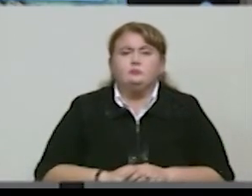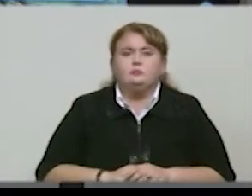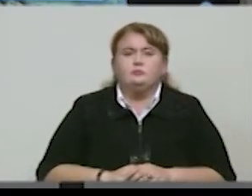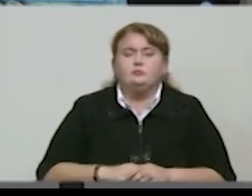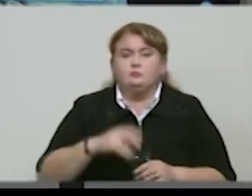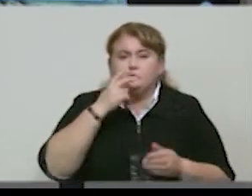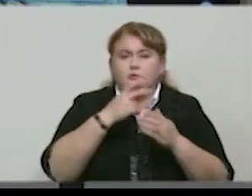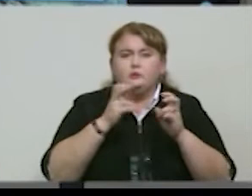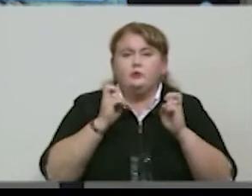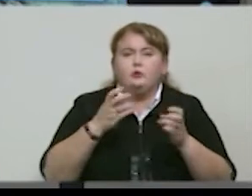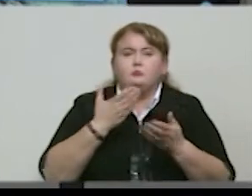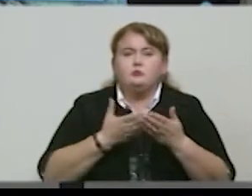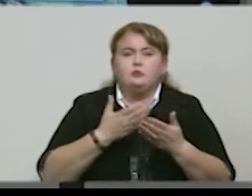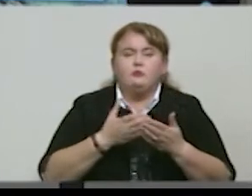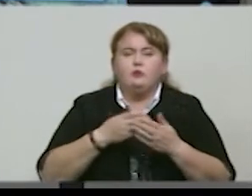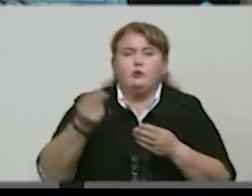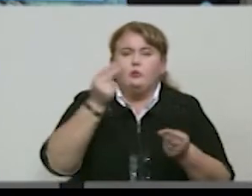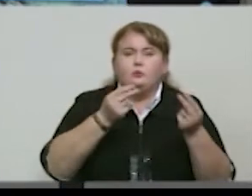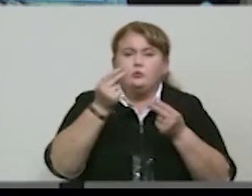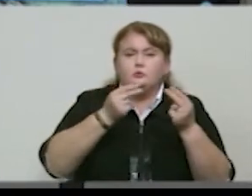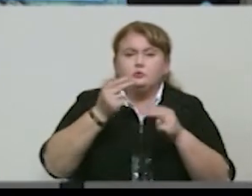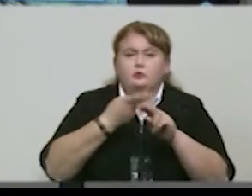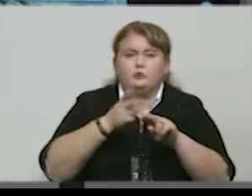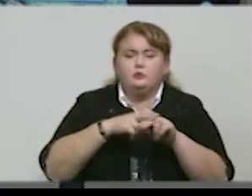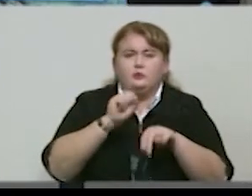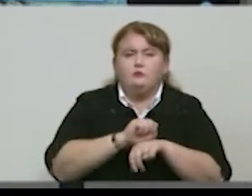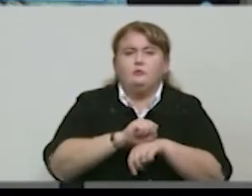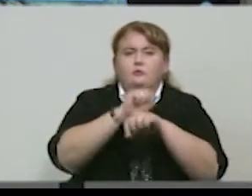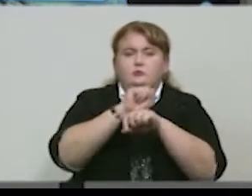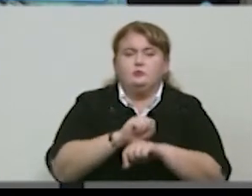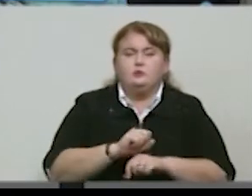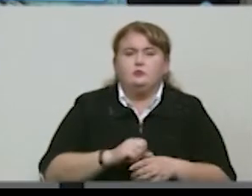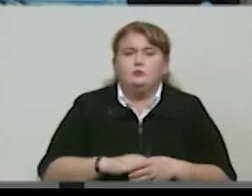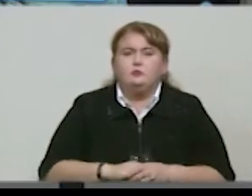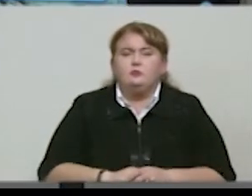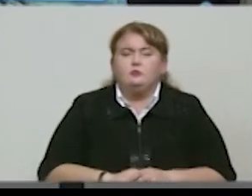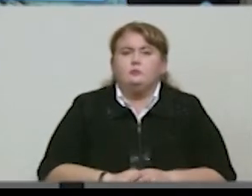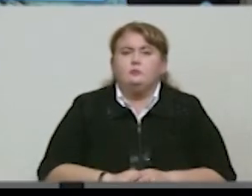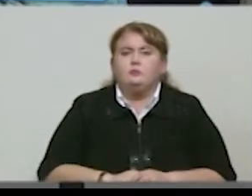Посмотрите, как представляли художники это восстание.